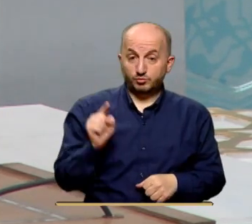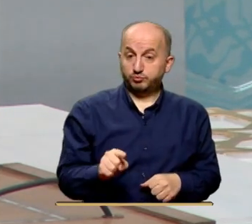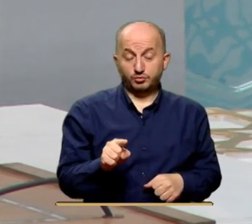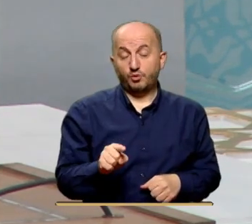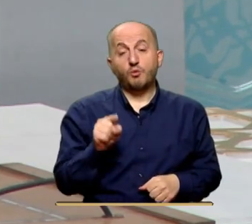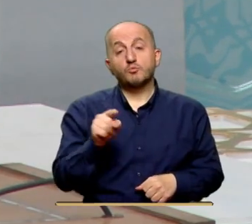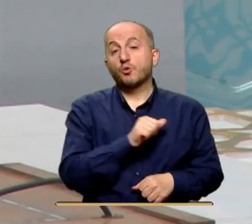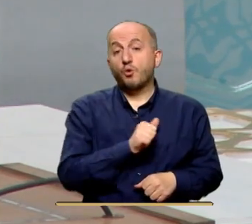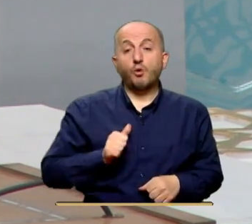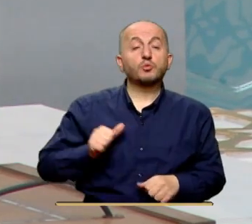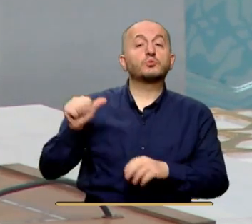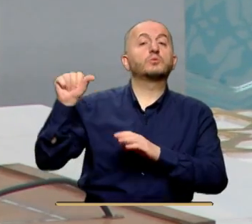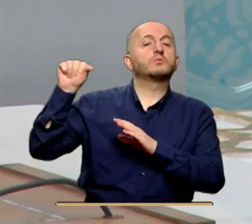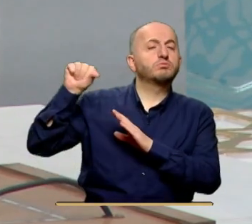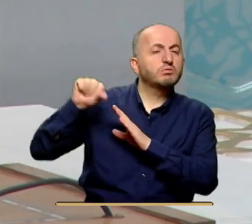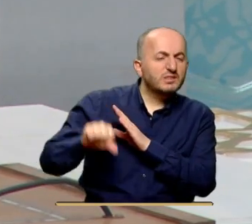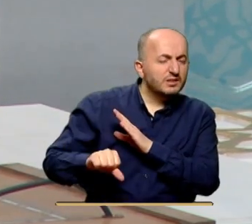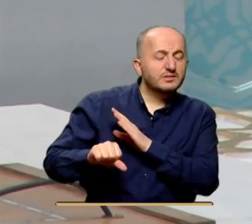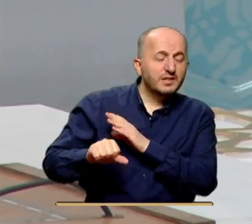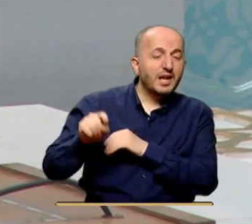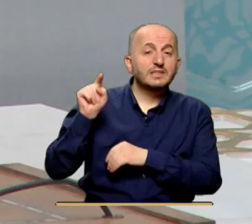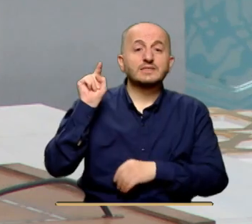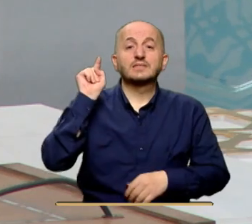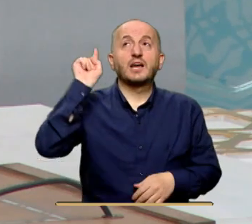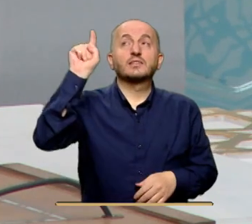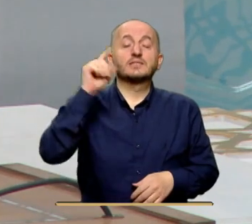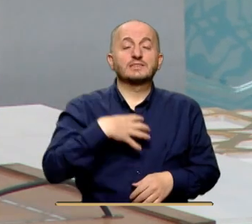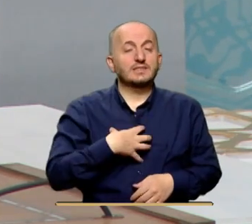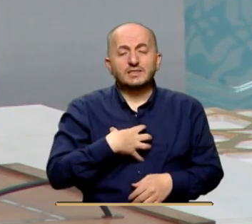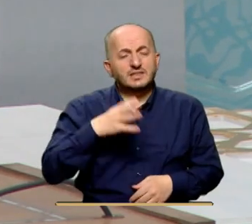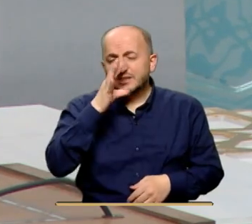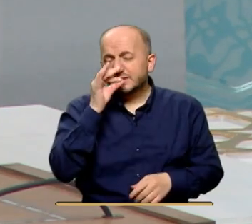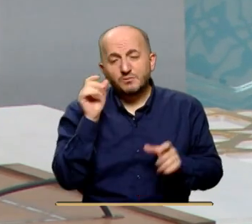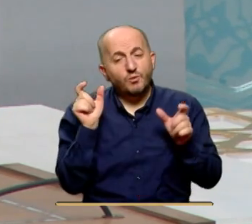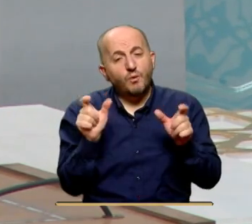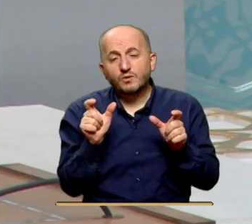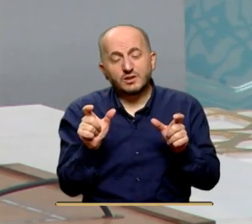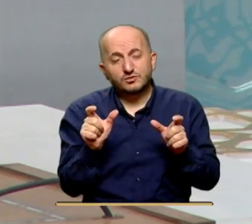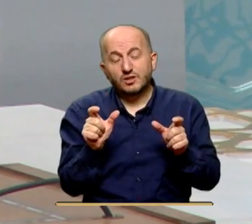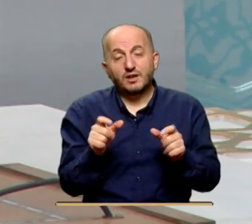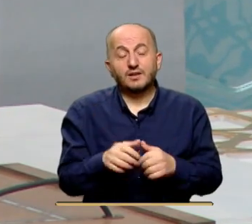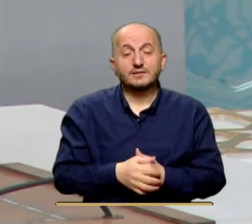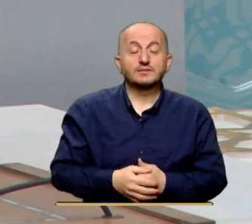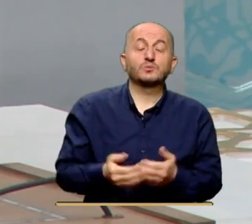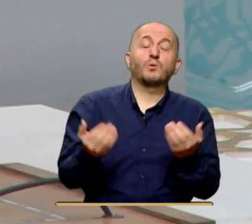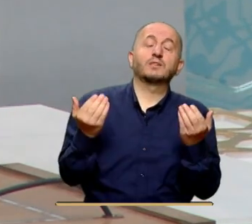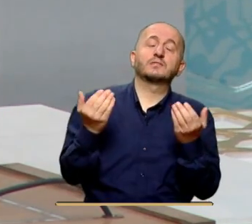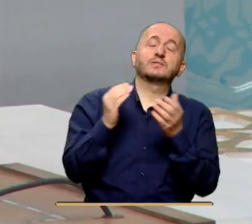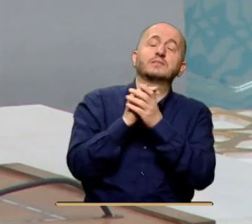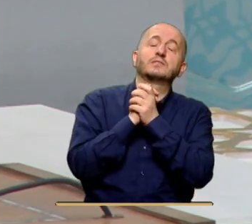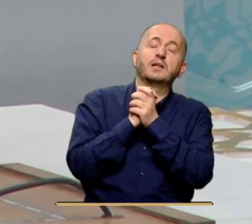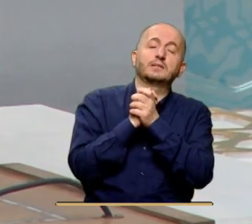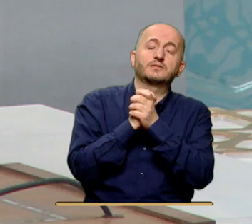Bu ordu yenilirse senin dinini kim koruyacak? Tazarrunusunu, niyazını,